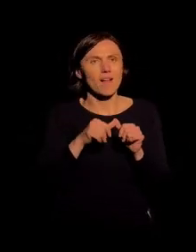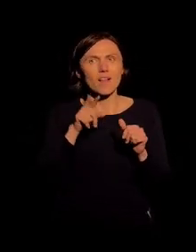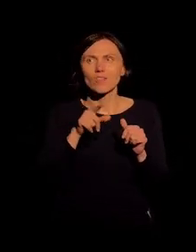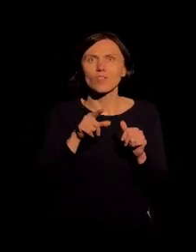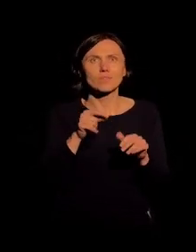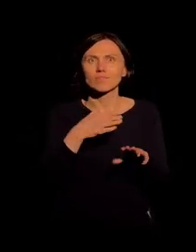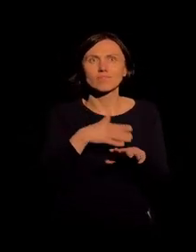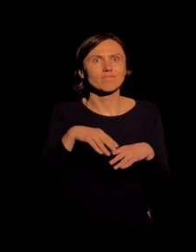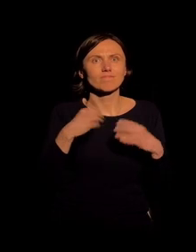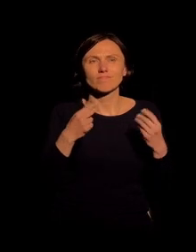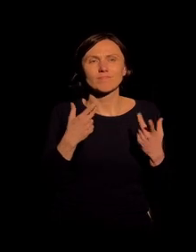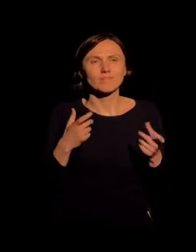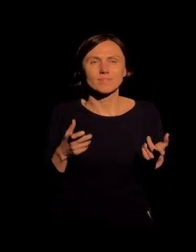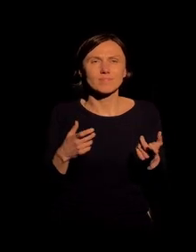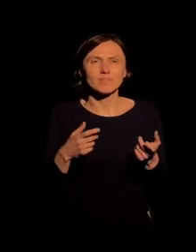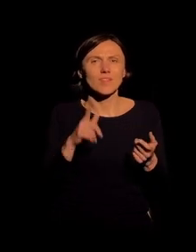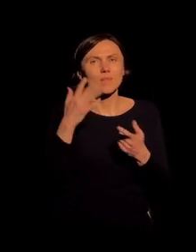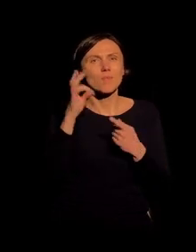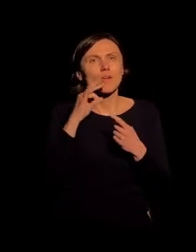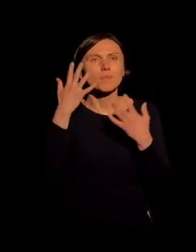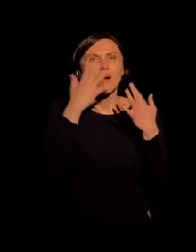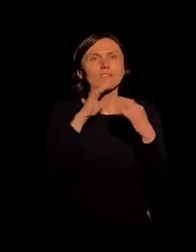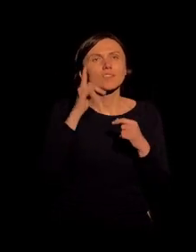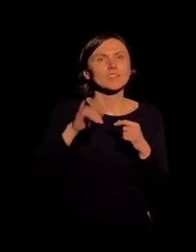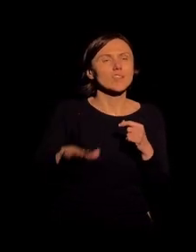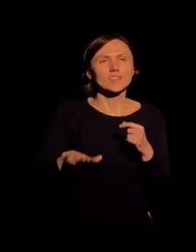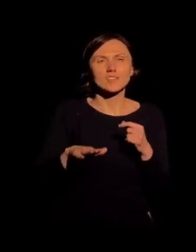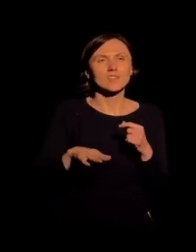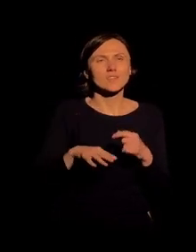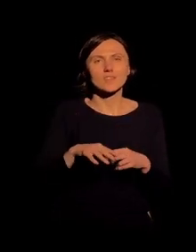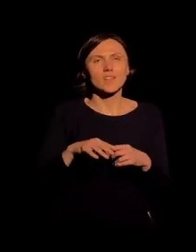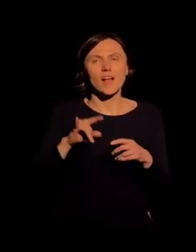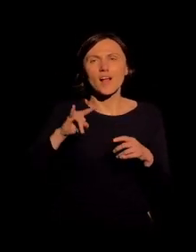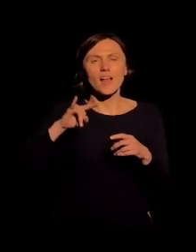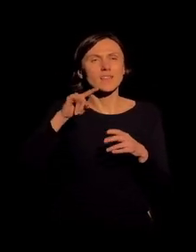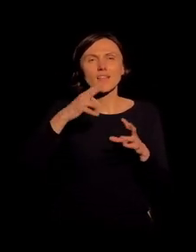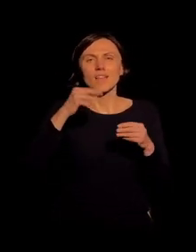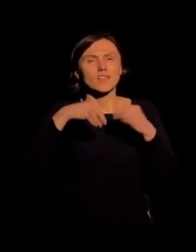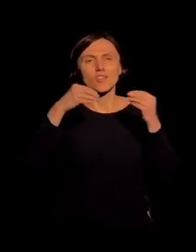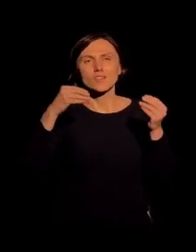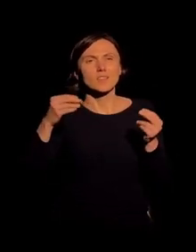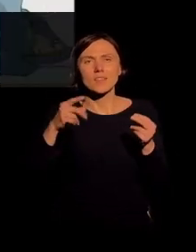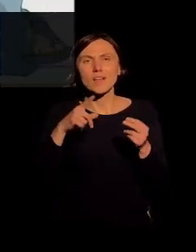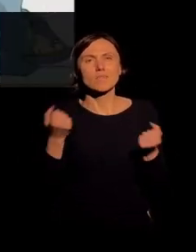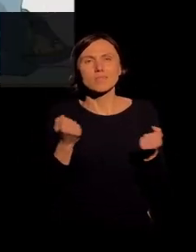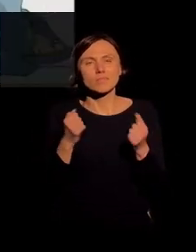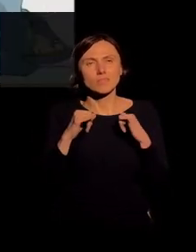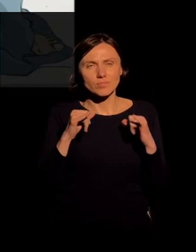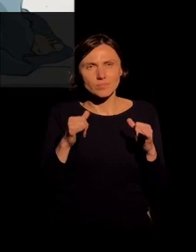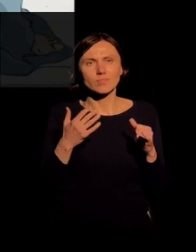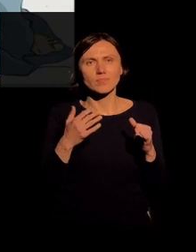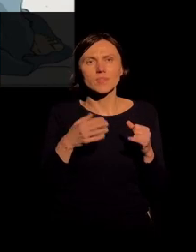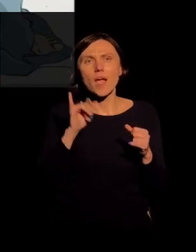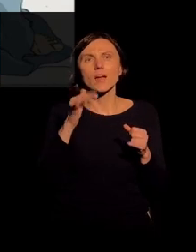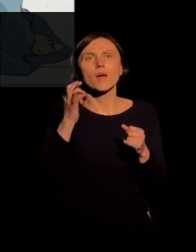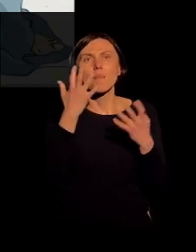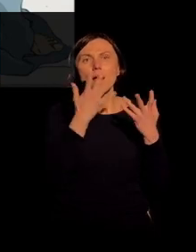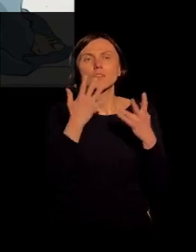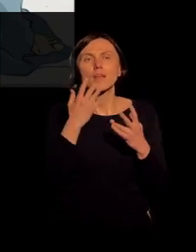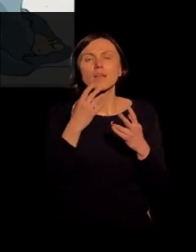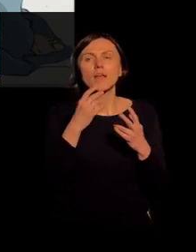się te, powiedzmy, jakieś marzenia takie dziecięce latania. One się nie rozwinęły aż tak mocno, jak